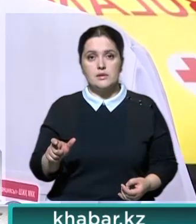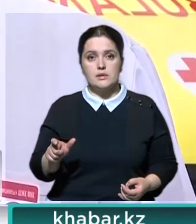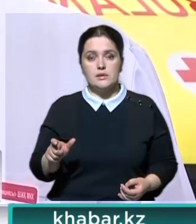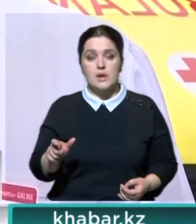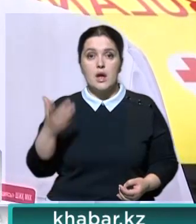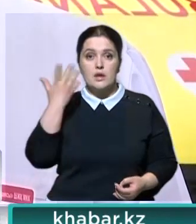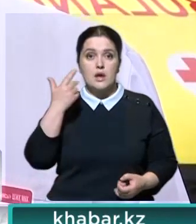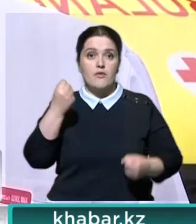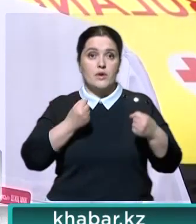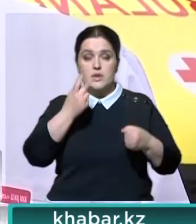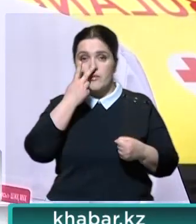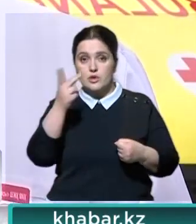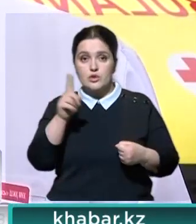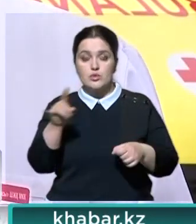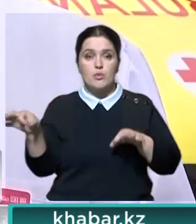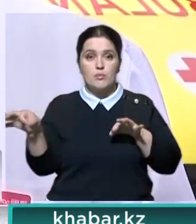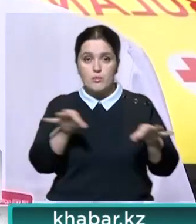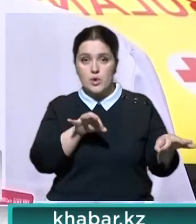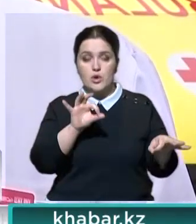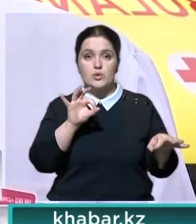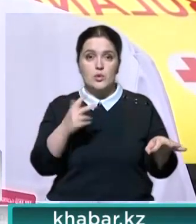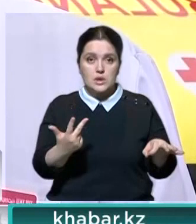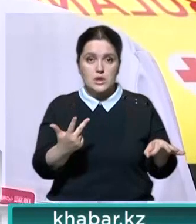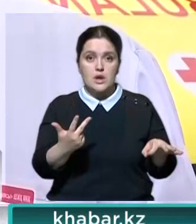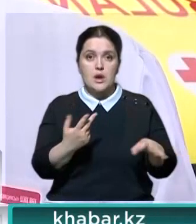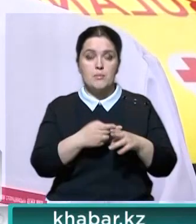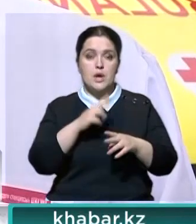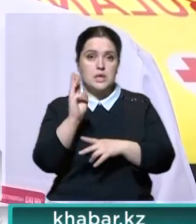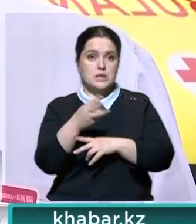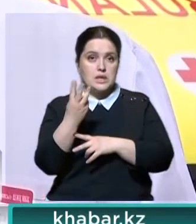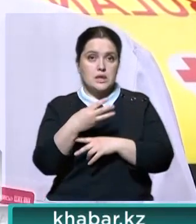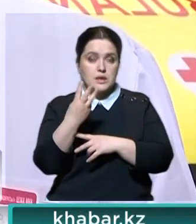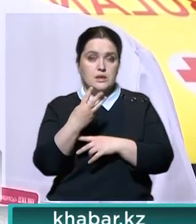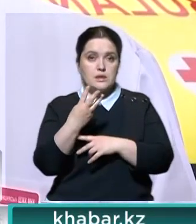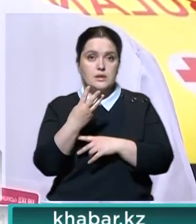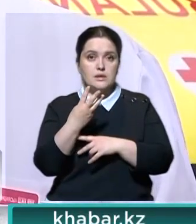когда водитель видит, что едет скорая, сирены с мигалками, что